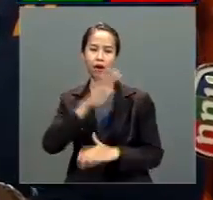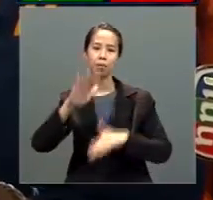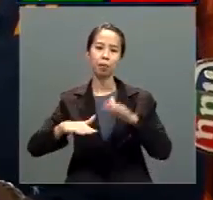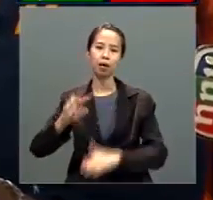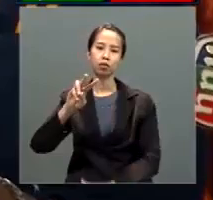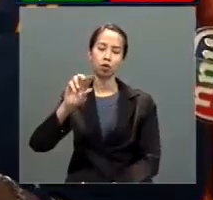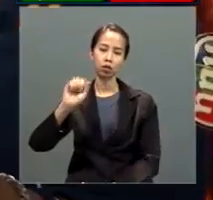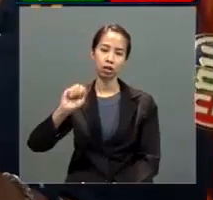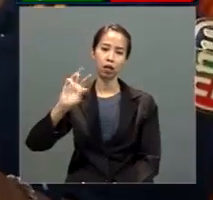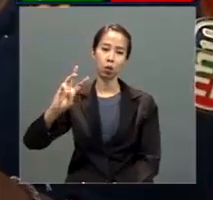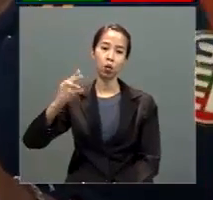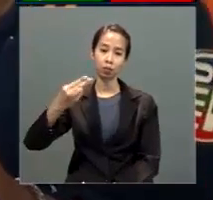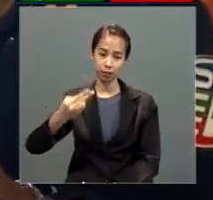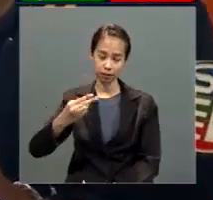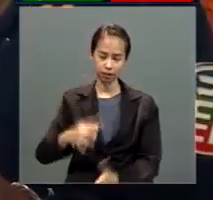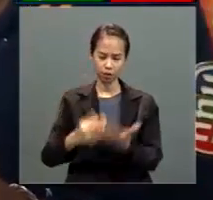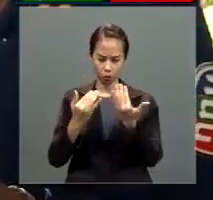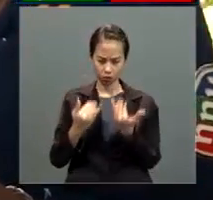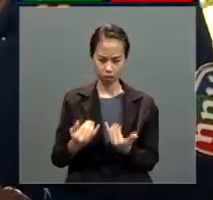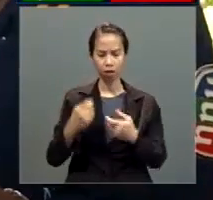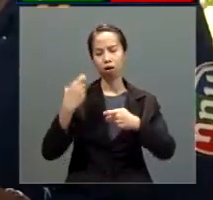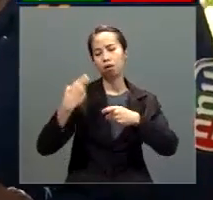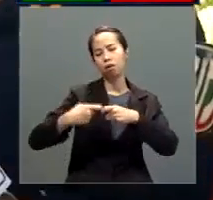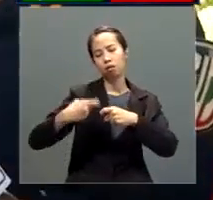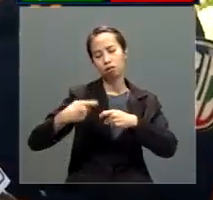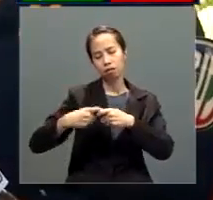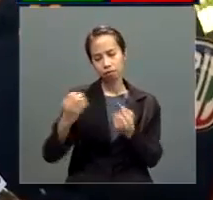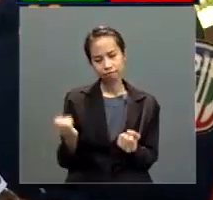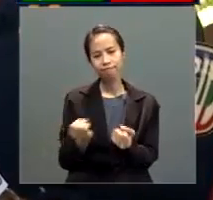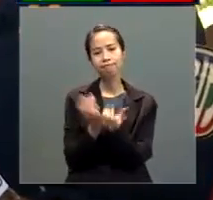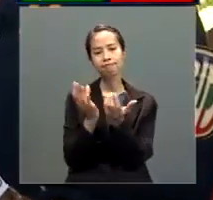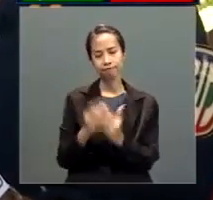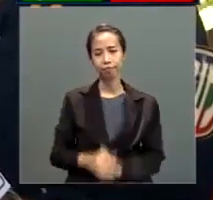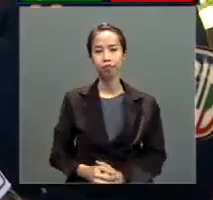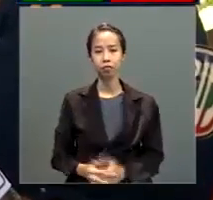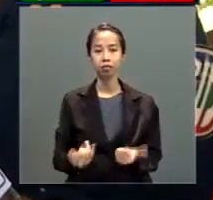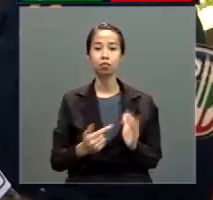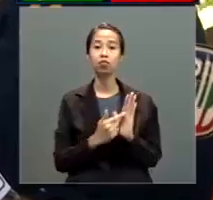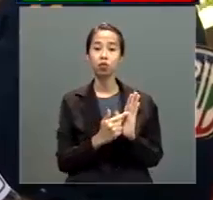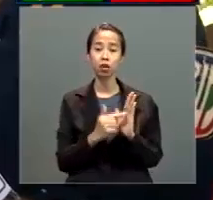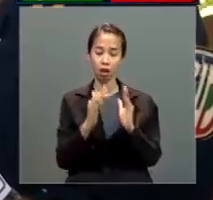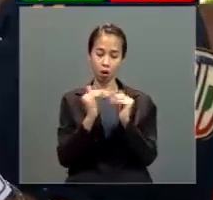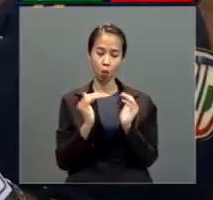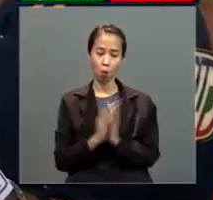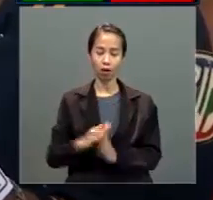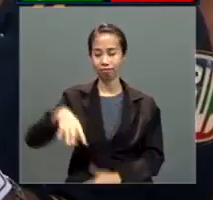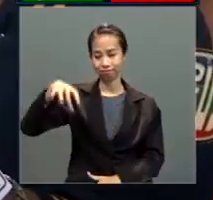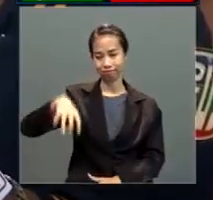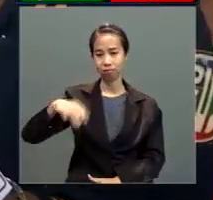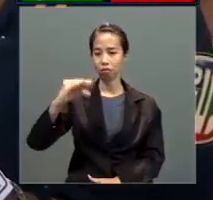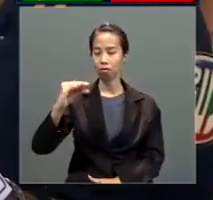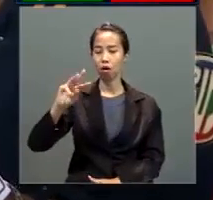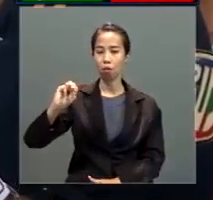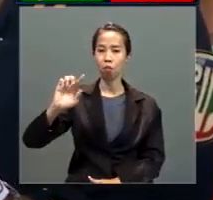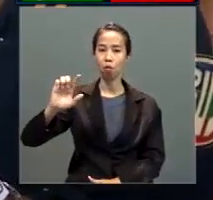รูปนะครับวันนี้ก็ได้รับความลำบากกันทั่วไปหมดนะครับอย่างที่วัดโมลีโลกยารามแห่งเนี้ยมีพระเนนอยู่ประม